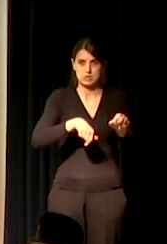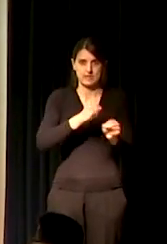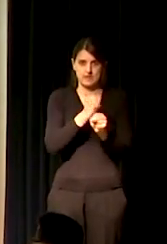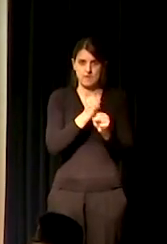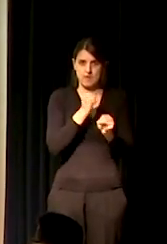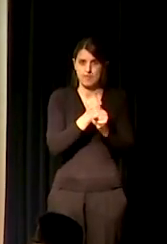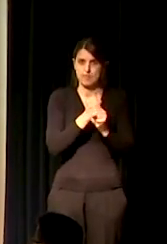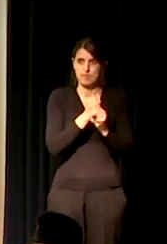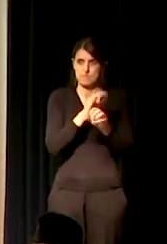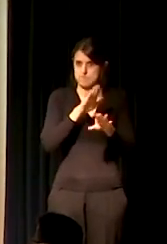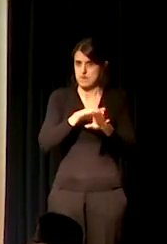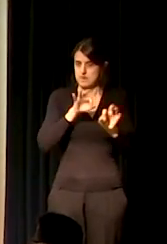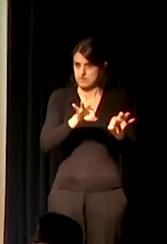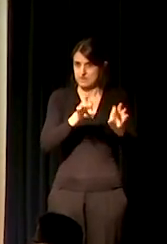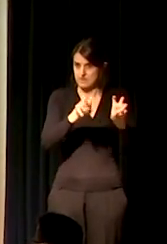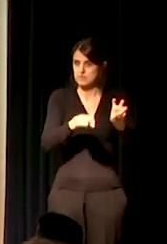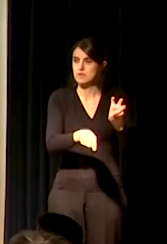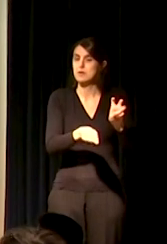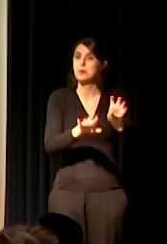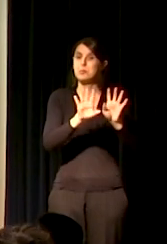més afegir-hi